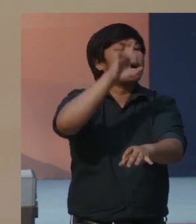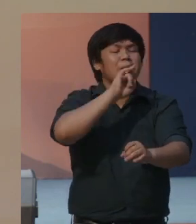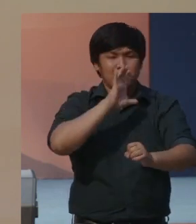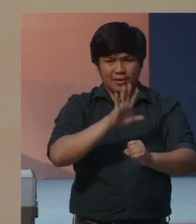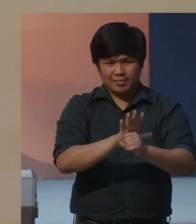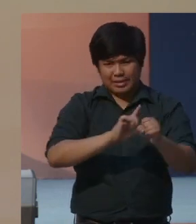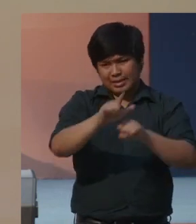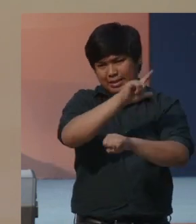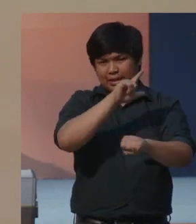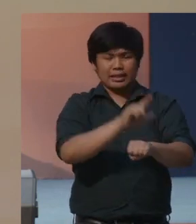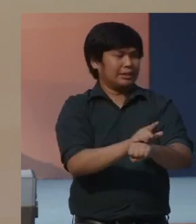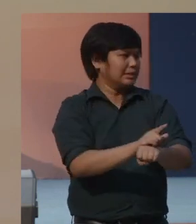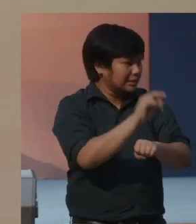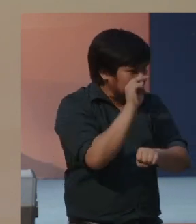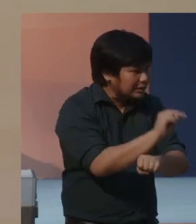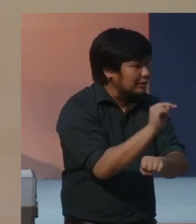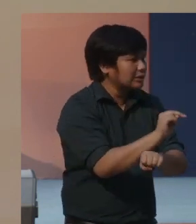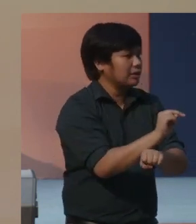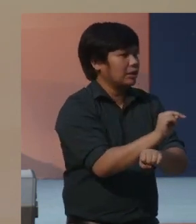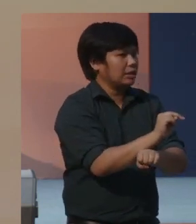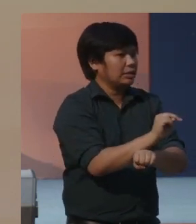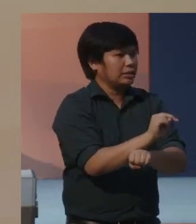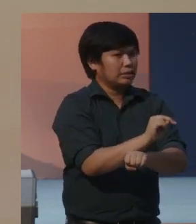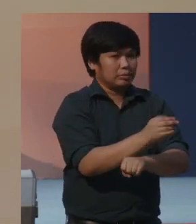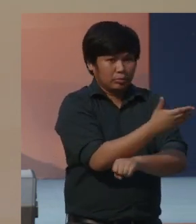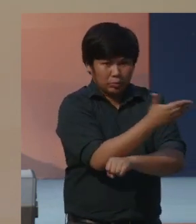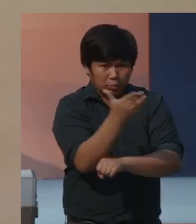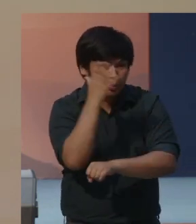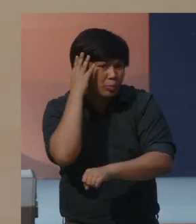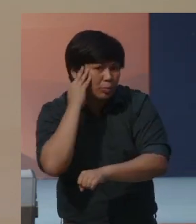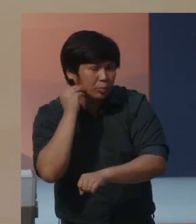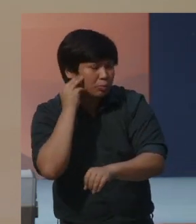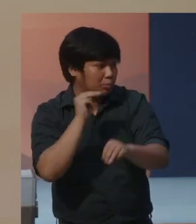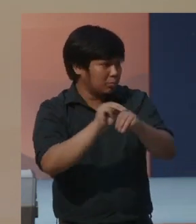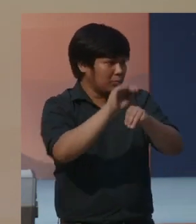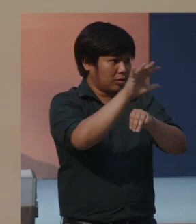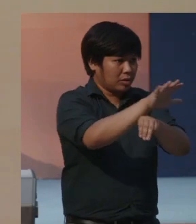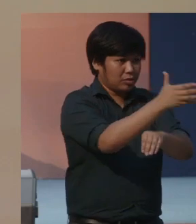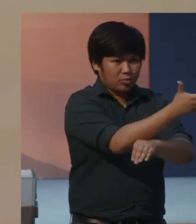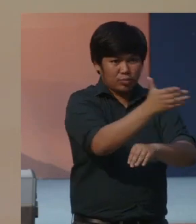Diyos. Kayo ba'y nakaranas na ng mirakulo sa inyong buhay?